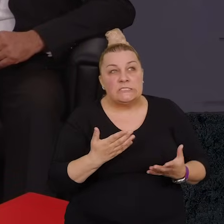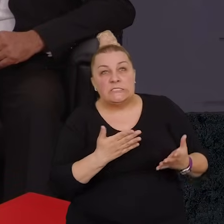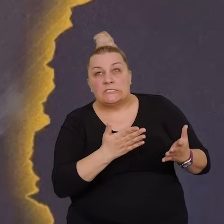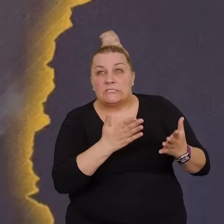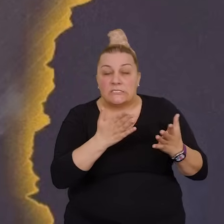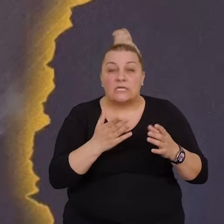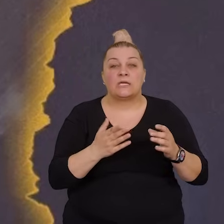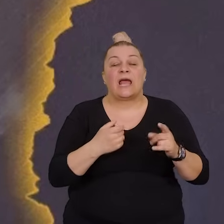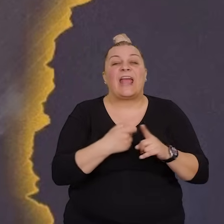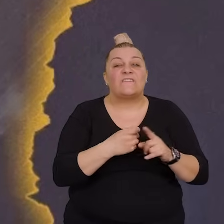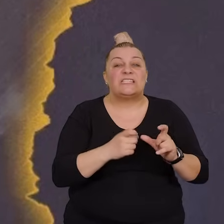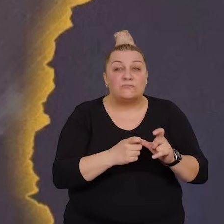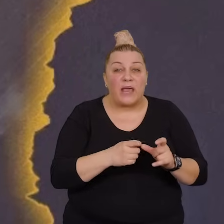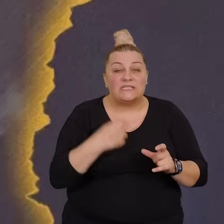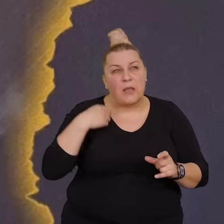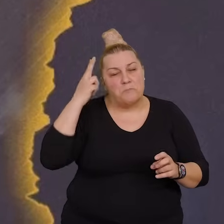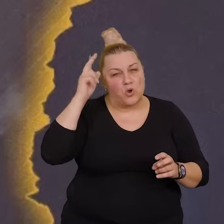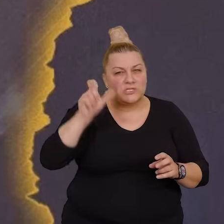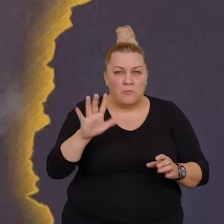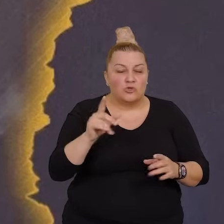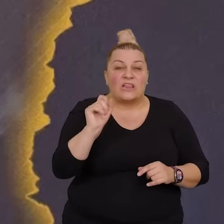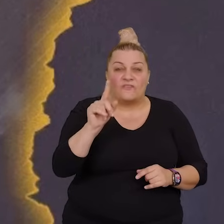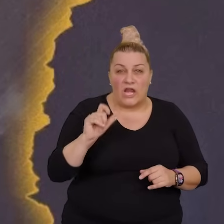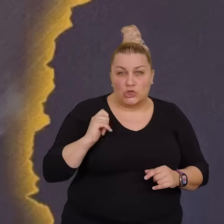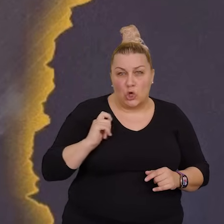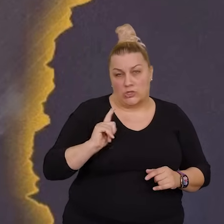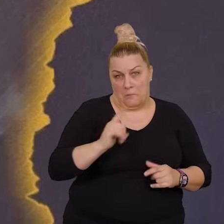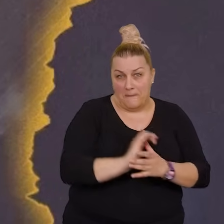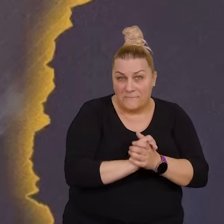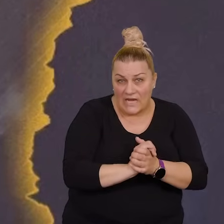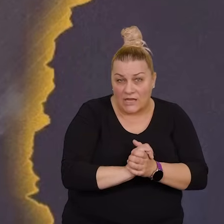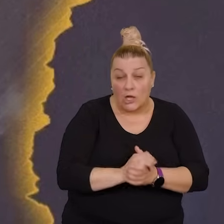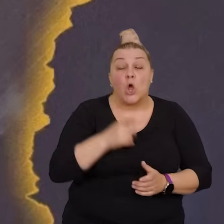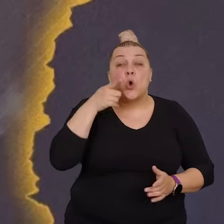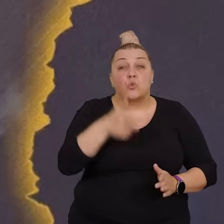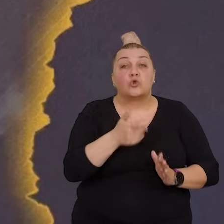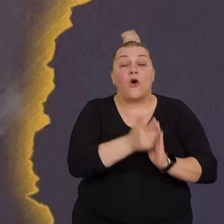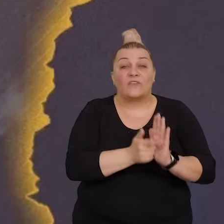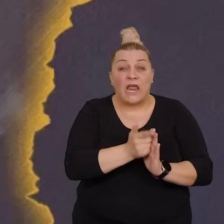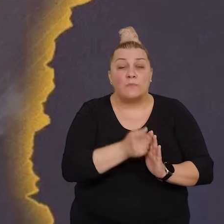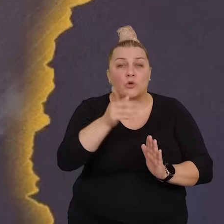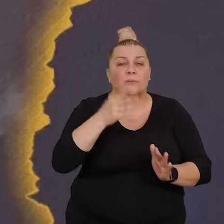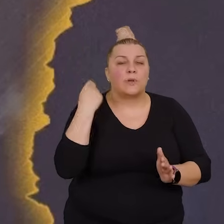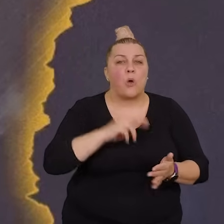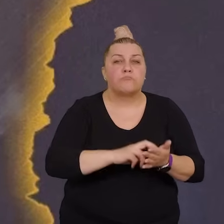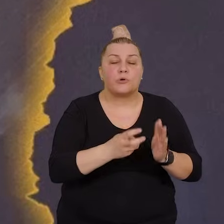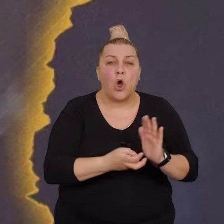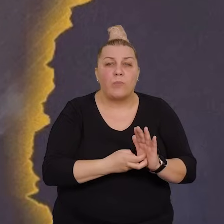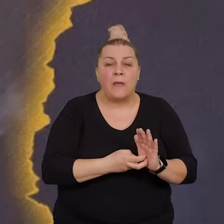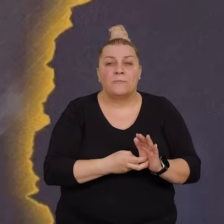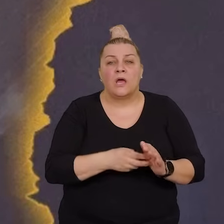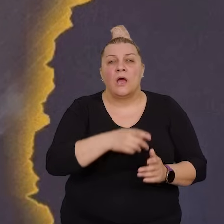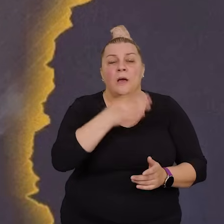slučaja, Kevin Spacey poznajem otprilike 12 godina, on je dragi prijatelj, on je u tom času imao problem sa